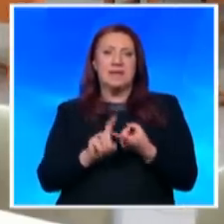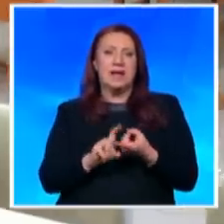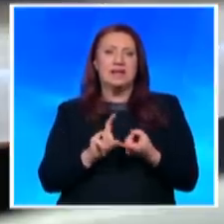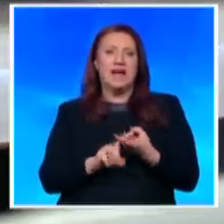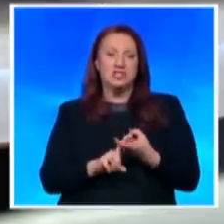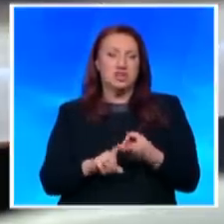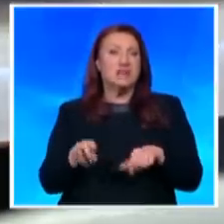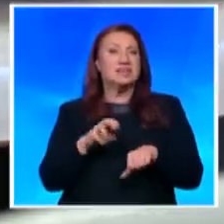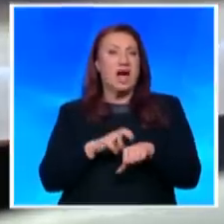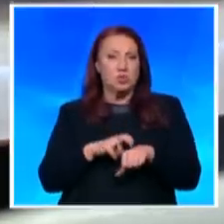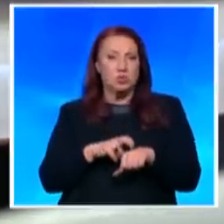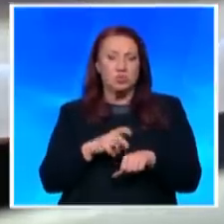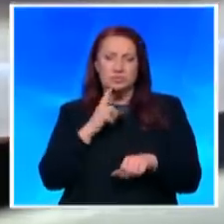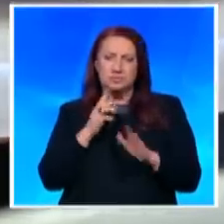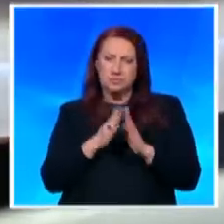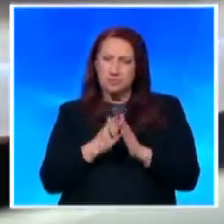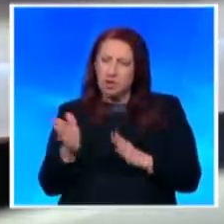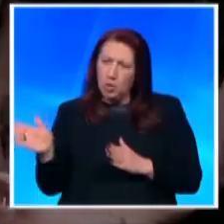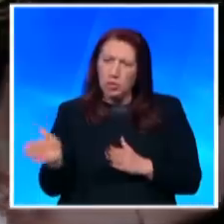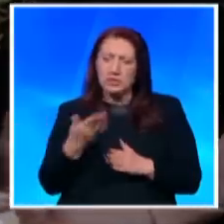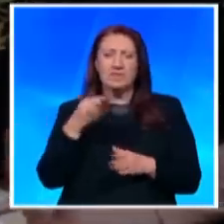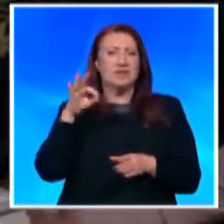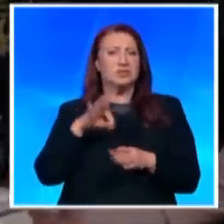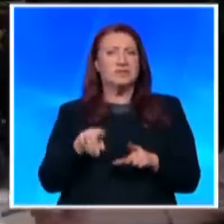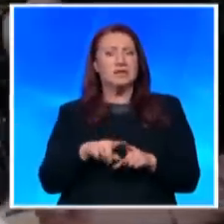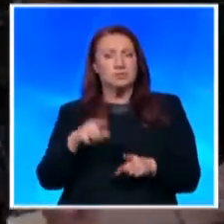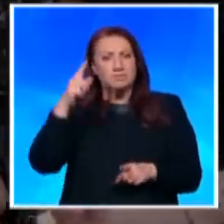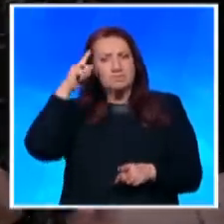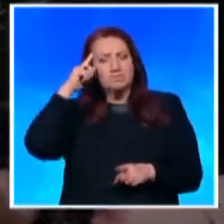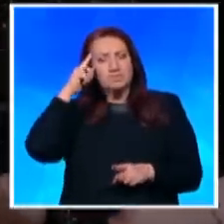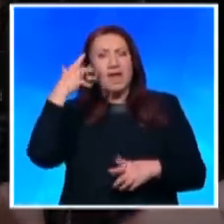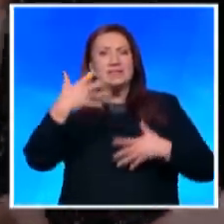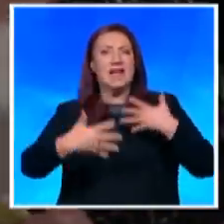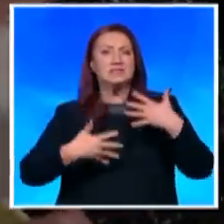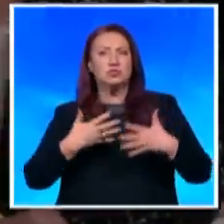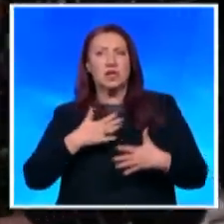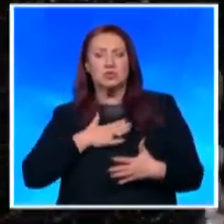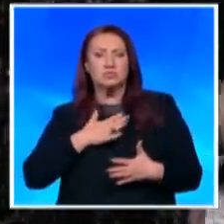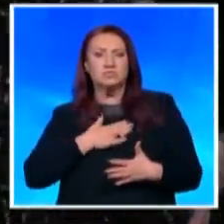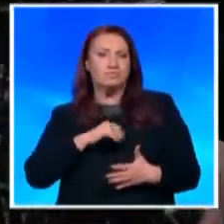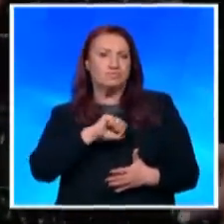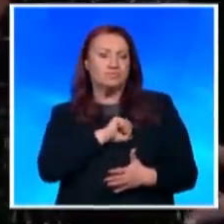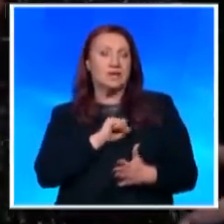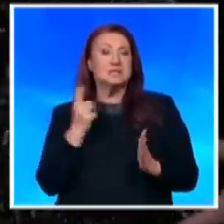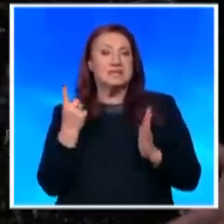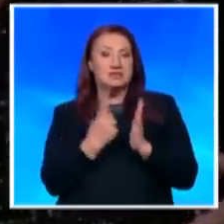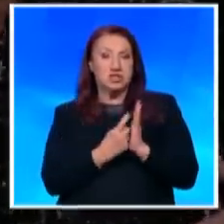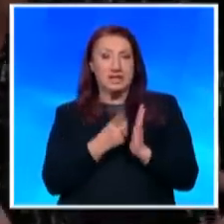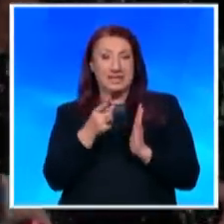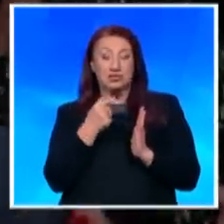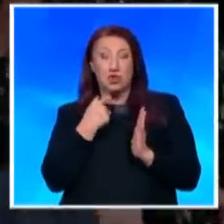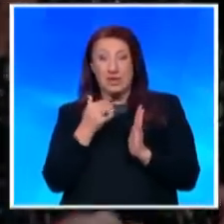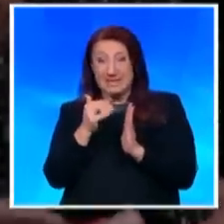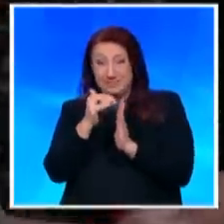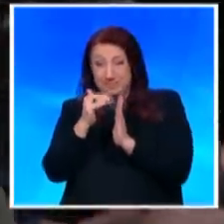призова да отидат до урните като национално задължение. Той изостава с 5% пункта от сегашния президент Реджеп Тайип Ердоган,